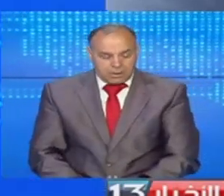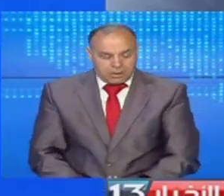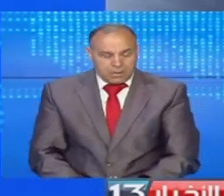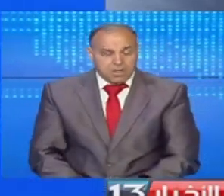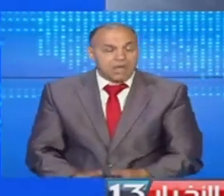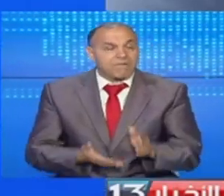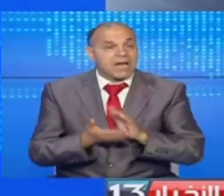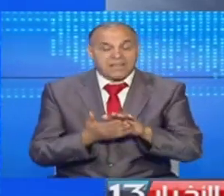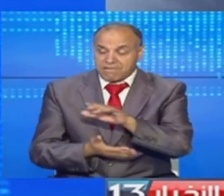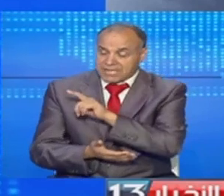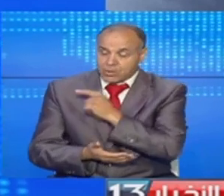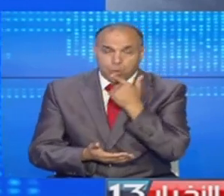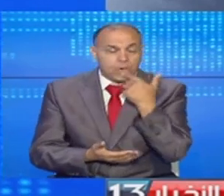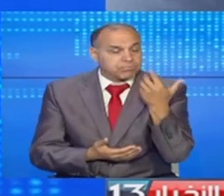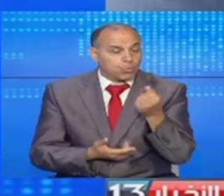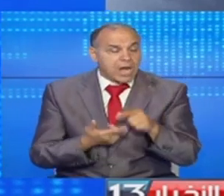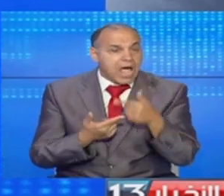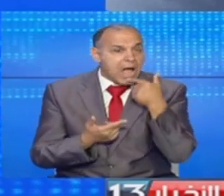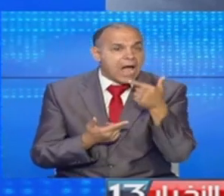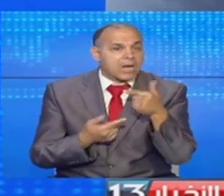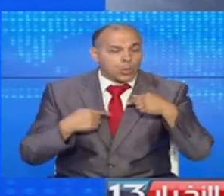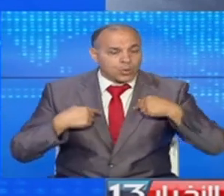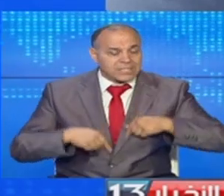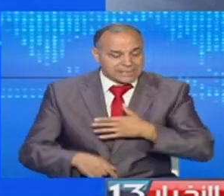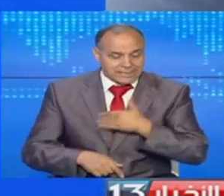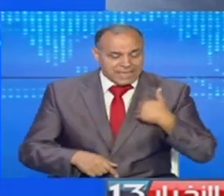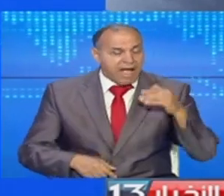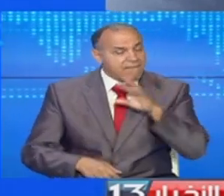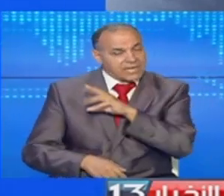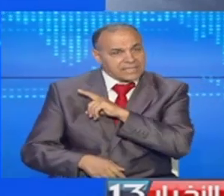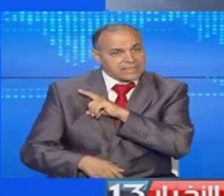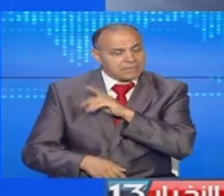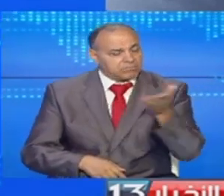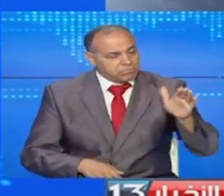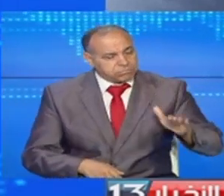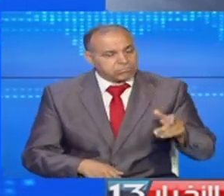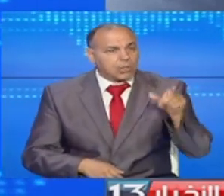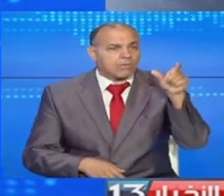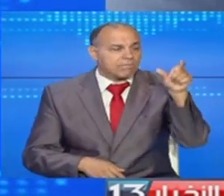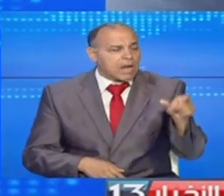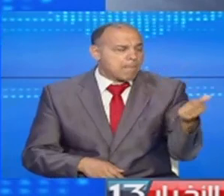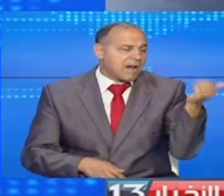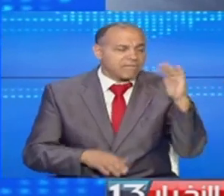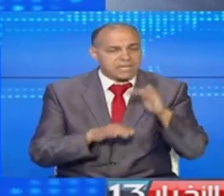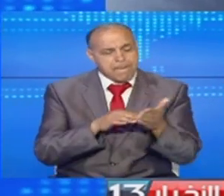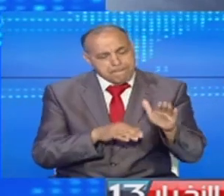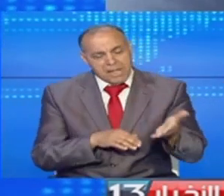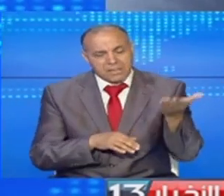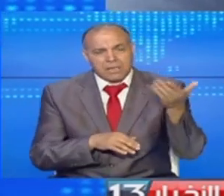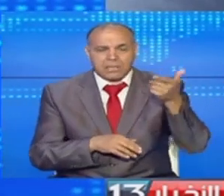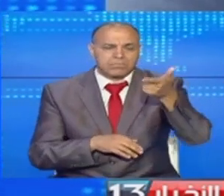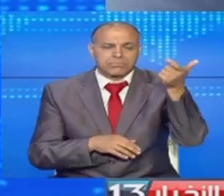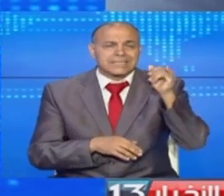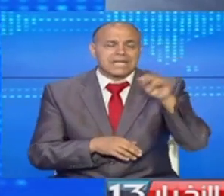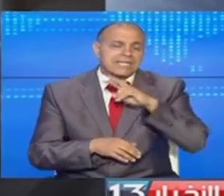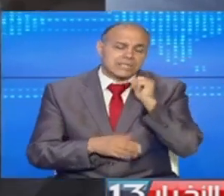وفي الأراضي الفلسطينية المحتلة، أعلنت وزارة الصحة الفلسطينية استشهاد فلسطينية ليلة الماضية برصاص